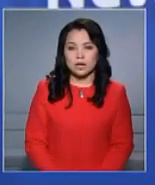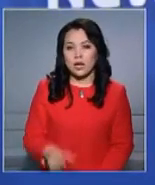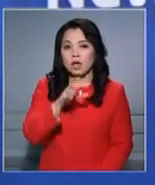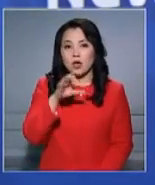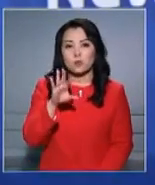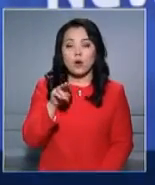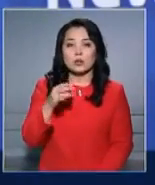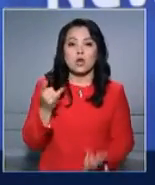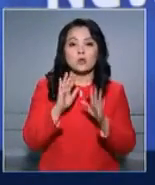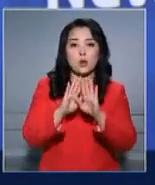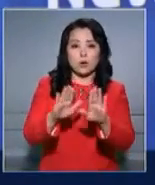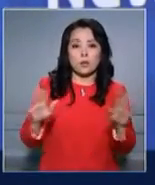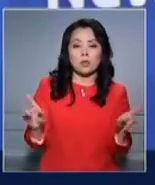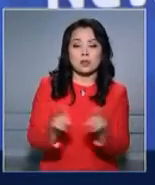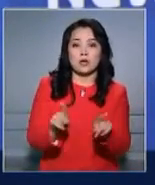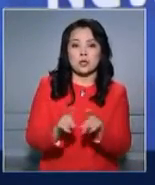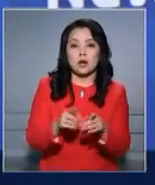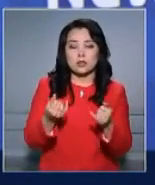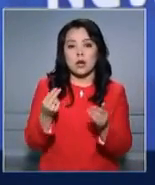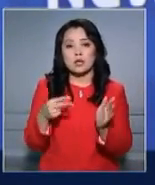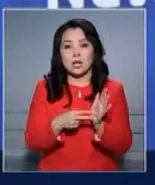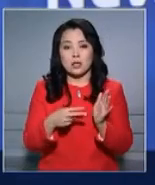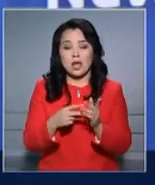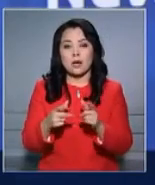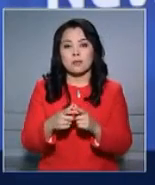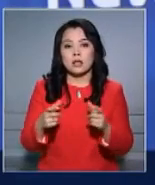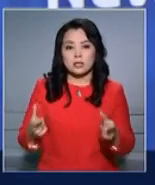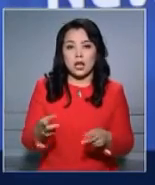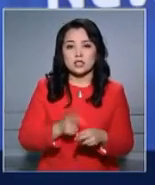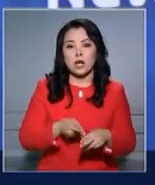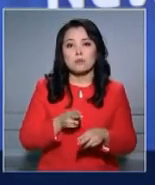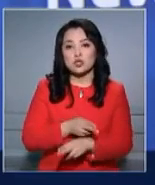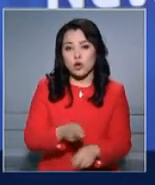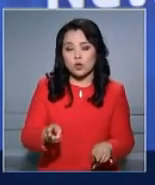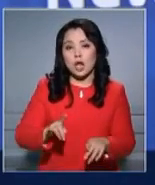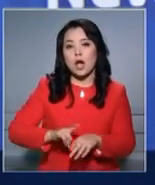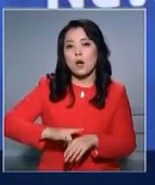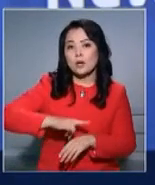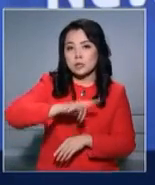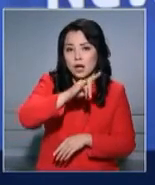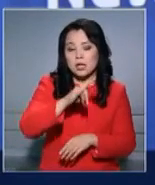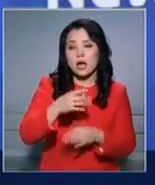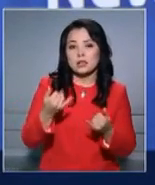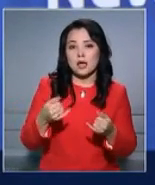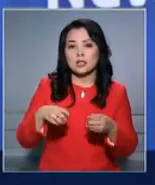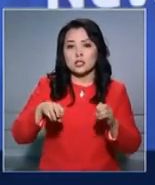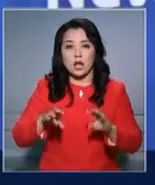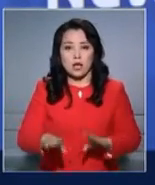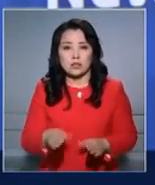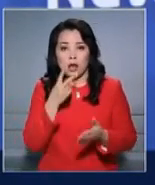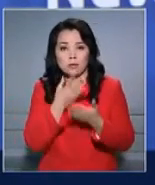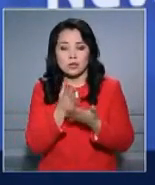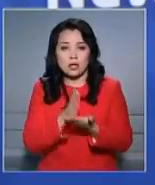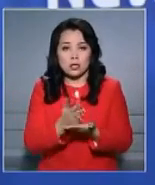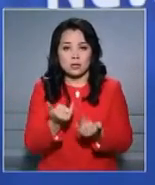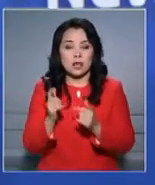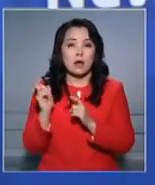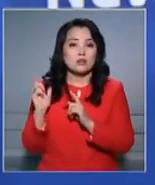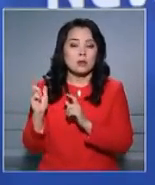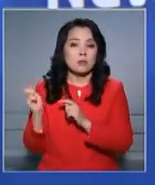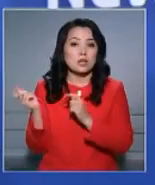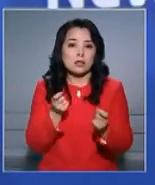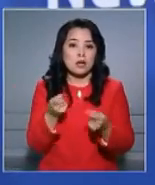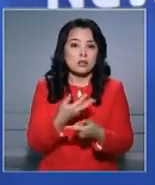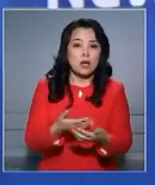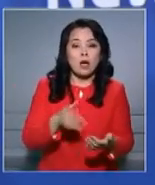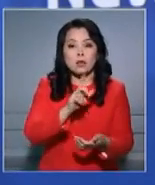Экспо көрмесіне кіру билетінің құнын әуе және теміржол билеттерінің бағасына кіргізу мәселесі шешімін тапты. Эйр Астана компаниясына ресми тасымалдаушы